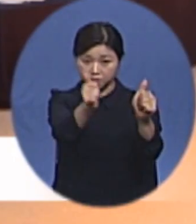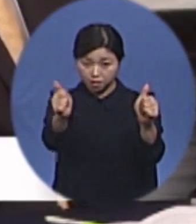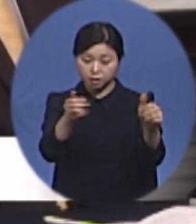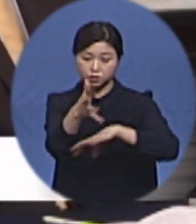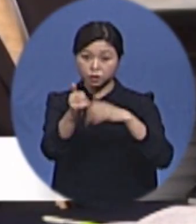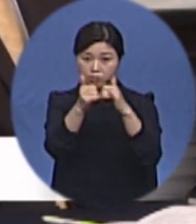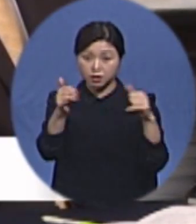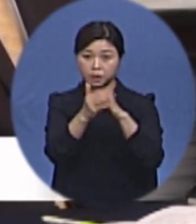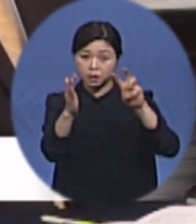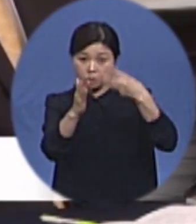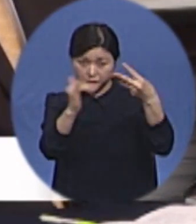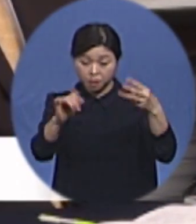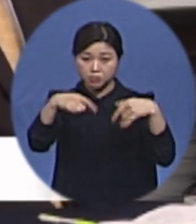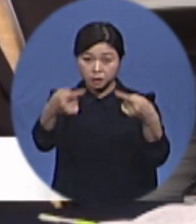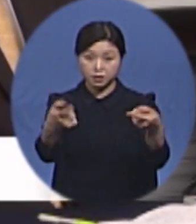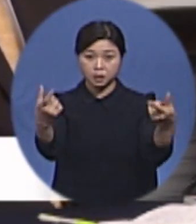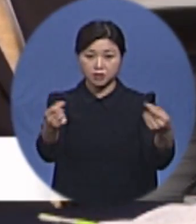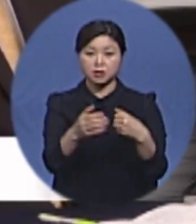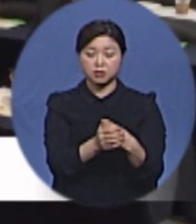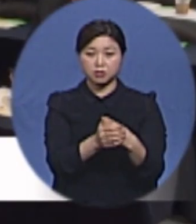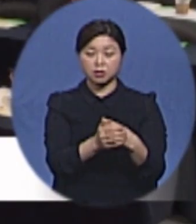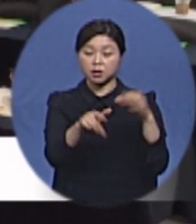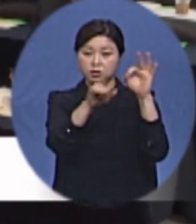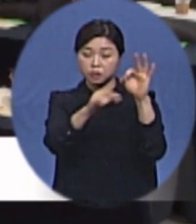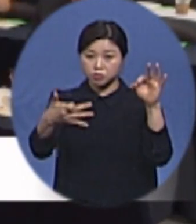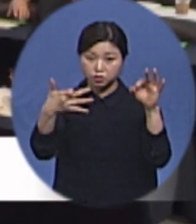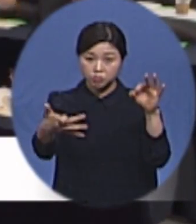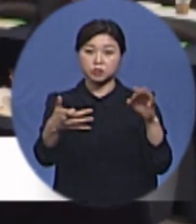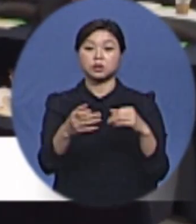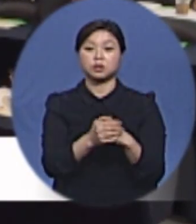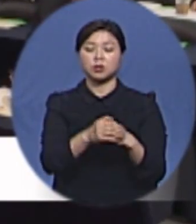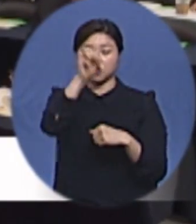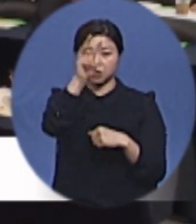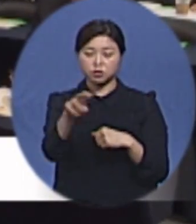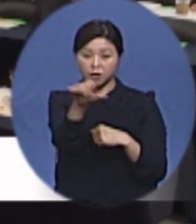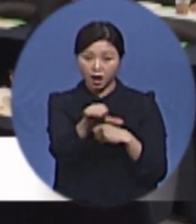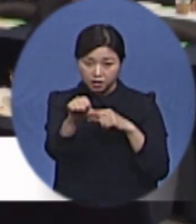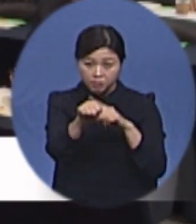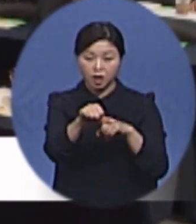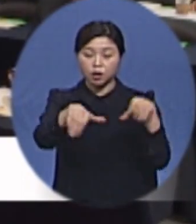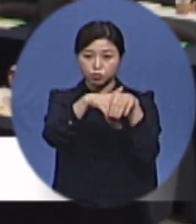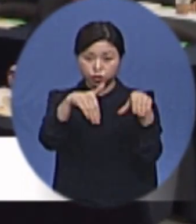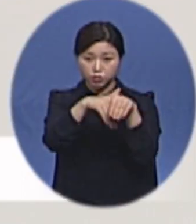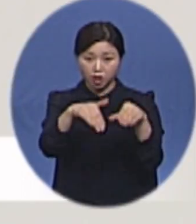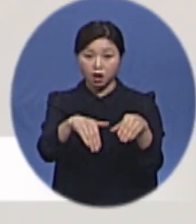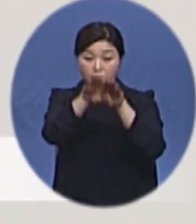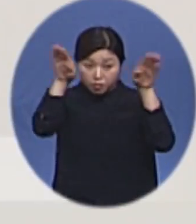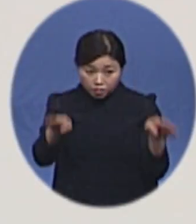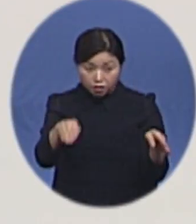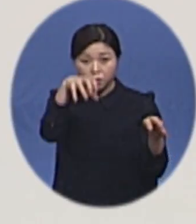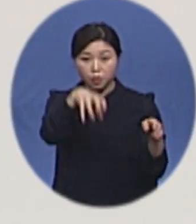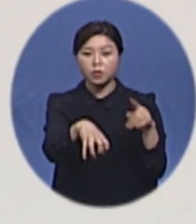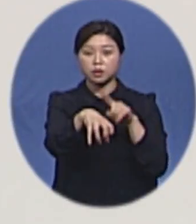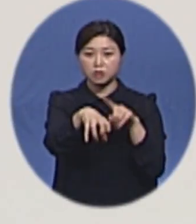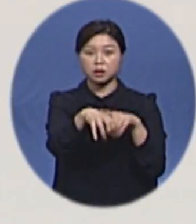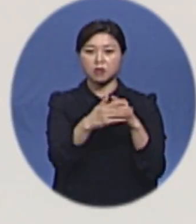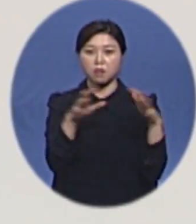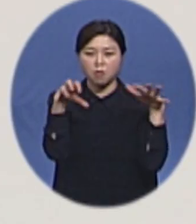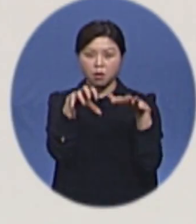명이 참석한 가운데 지난 19일 광주 국립아시아문화전당에서 2016 호남권 관광 활성화